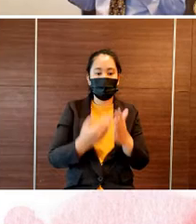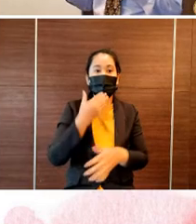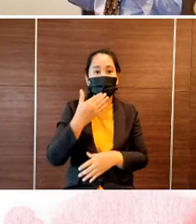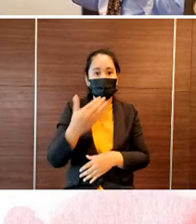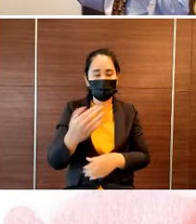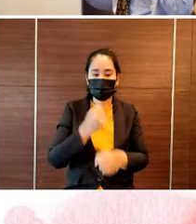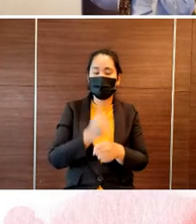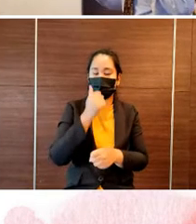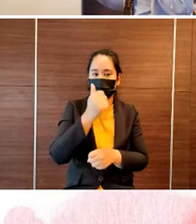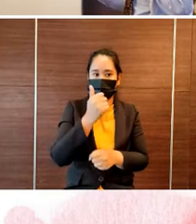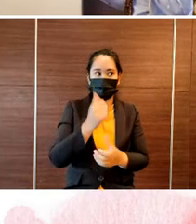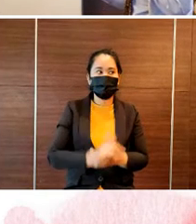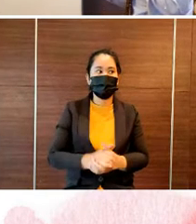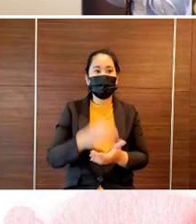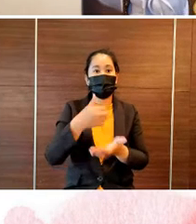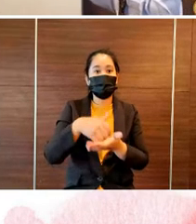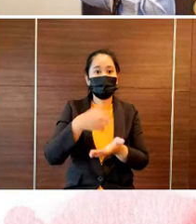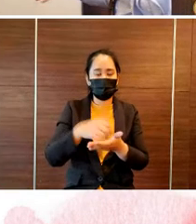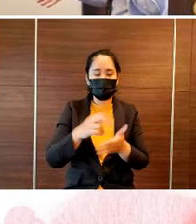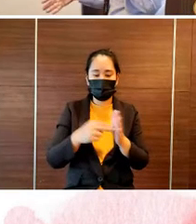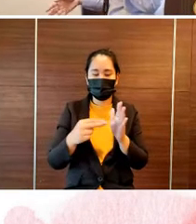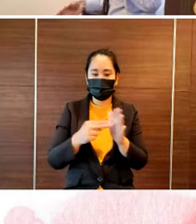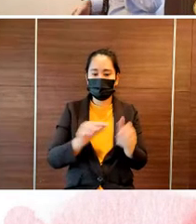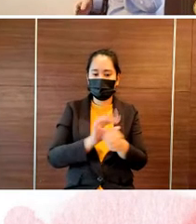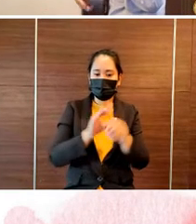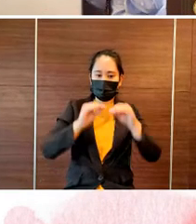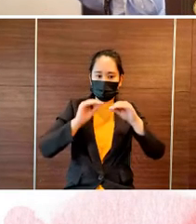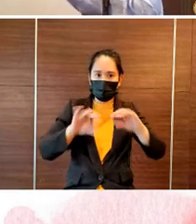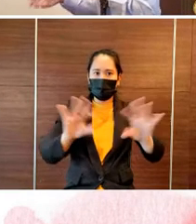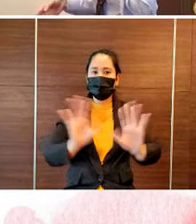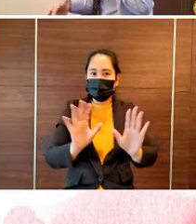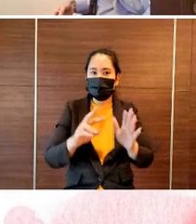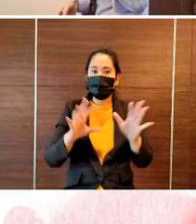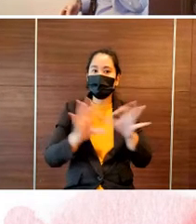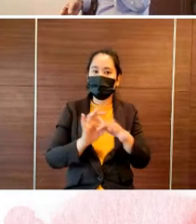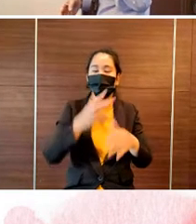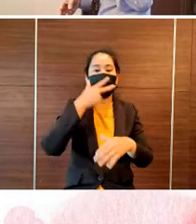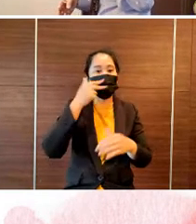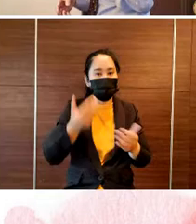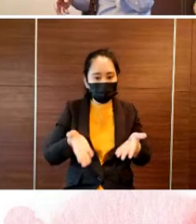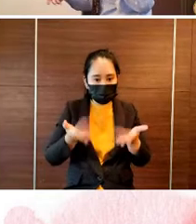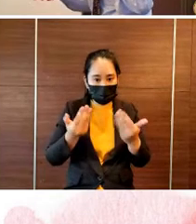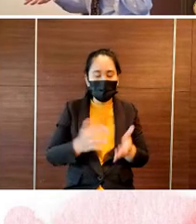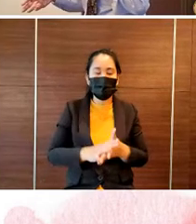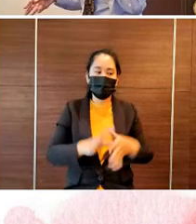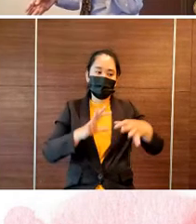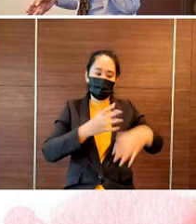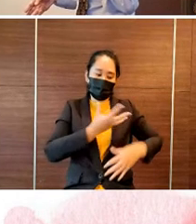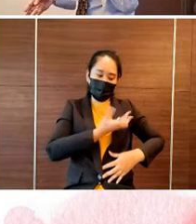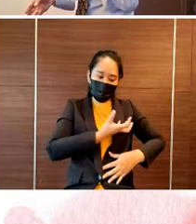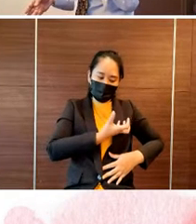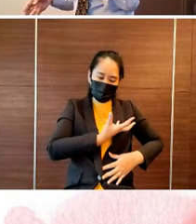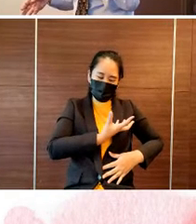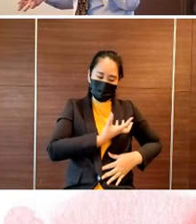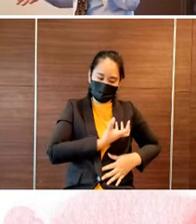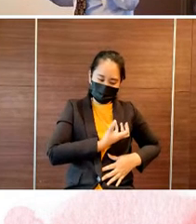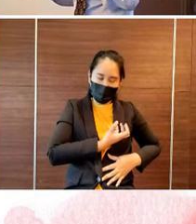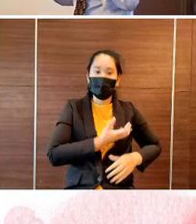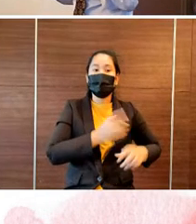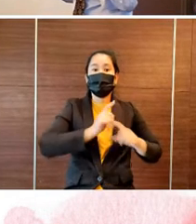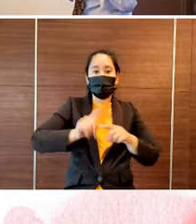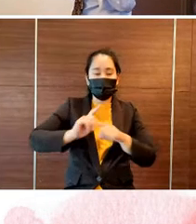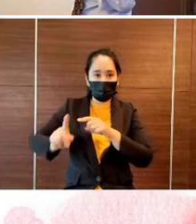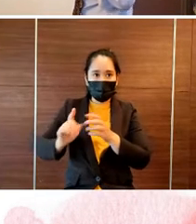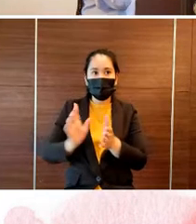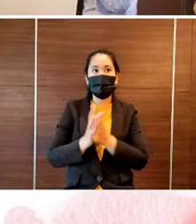ช่นเดียวกันนะครับนะก็คือว่าถึงแม้ไม่ใช่โรคระบาดแต่เขามีความรู้เกี่ยวกับเบาหวานความรู้เกี่ยวกับโรคหัวใจตีบนะครับนะอย่างน้อยๆน